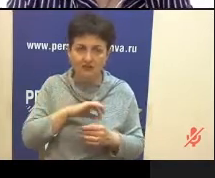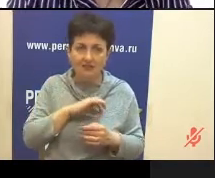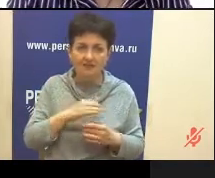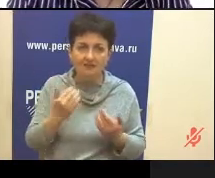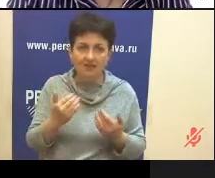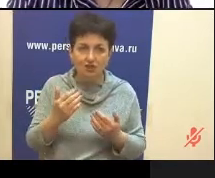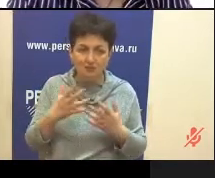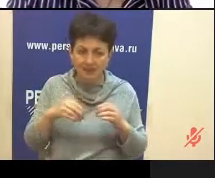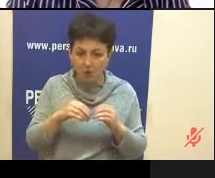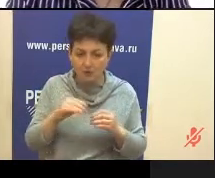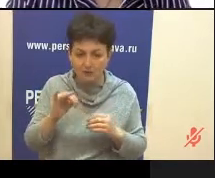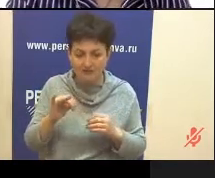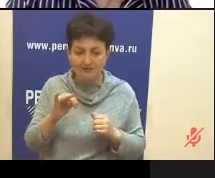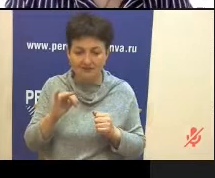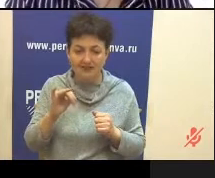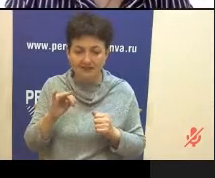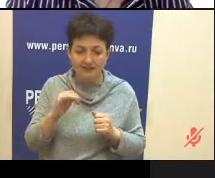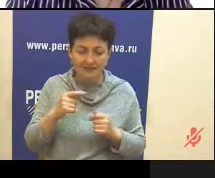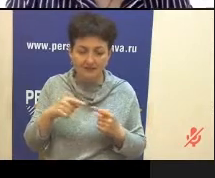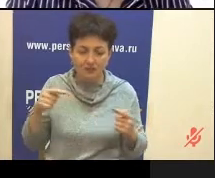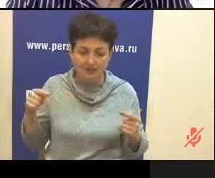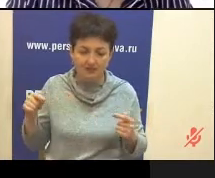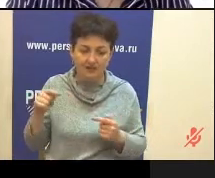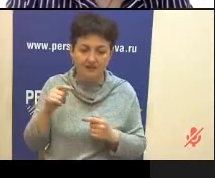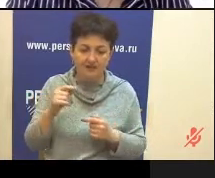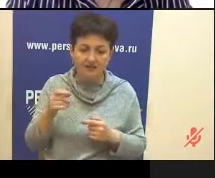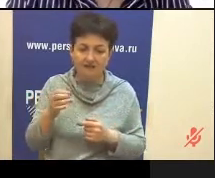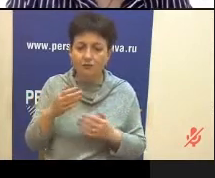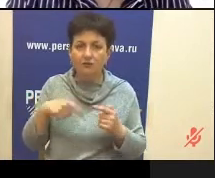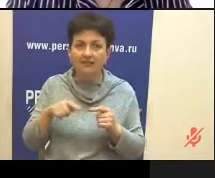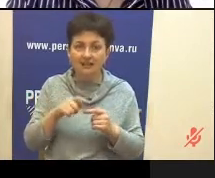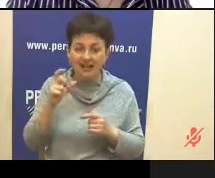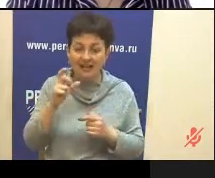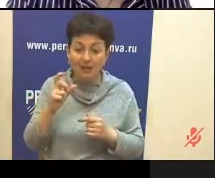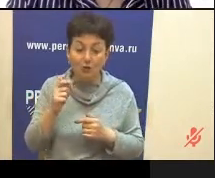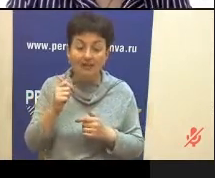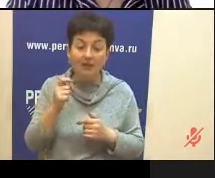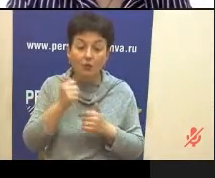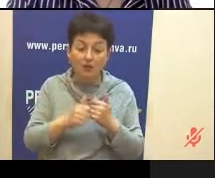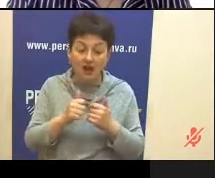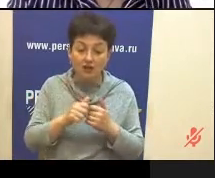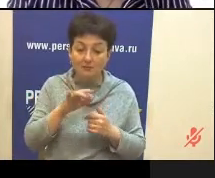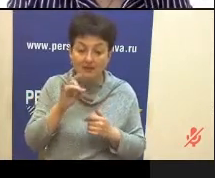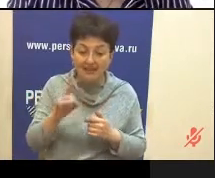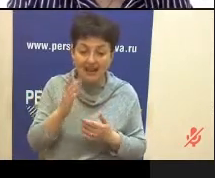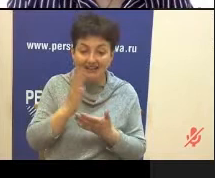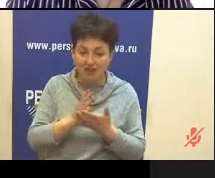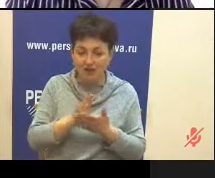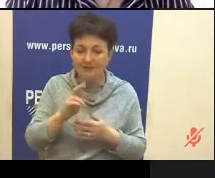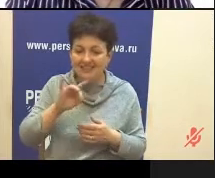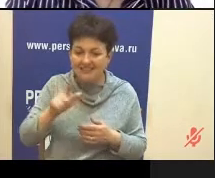и в нашем с вами сообществе, и в других секторах экономики. У каждой пиар-истории должна быть